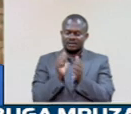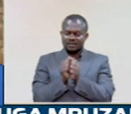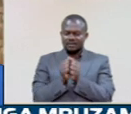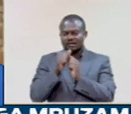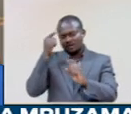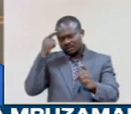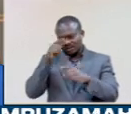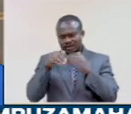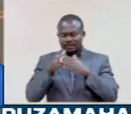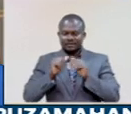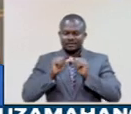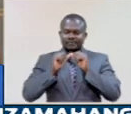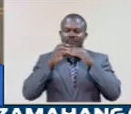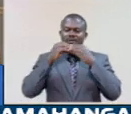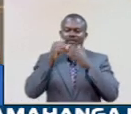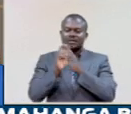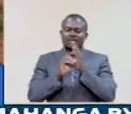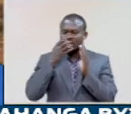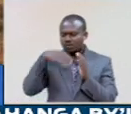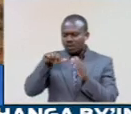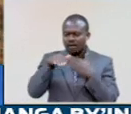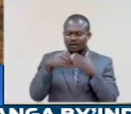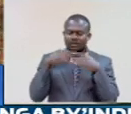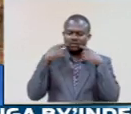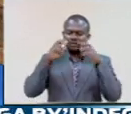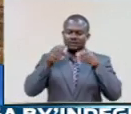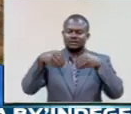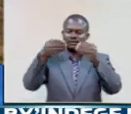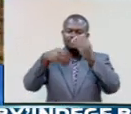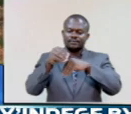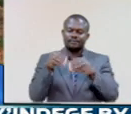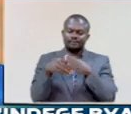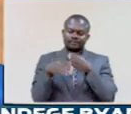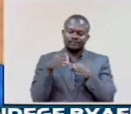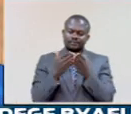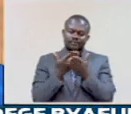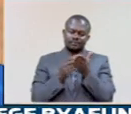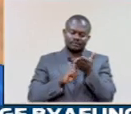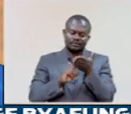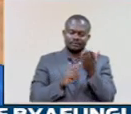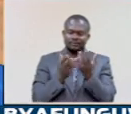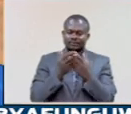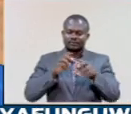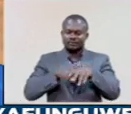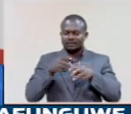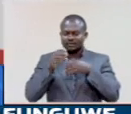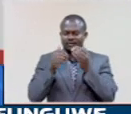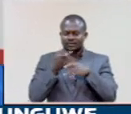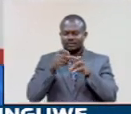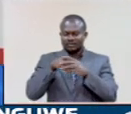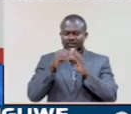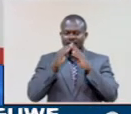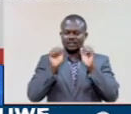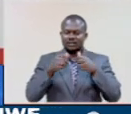kuramba kw'izi nzu ubuyobozi bw'akarere ka Muhanga buvuga ko abahabwa amasoko yo kuzubaka basabwa gukoresha ibikoresho bigezweho ku buryo havamo inzu ishobora